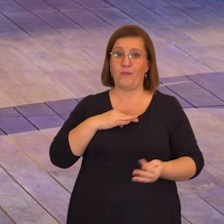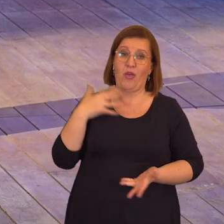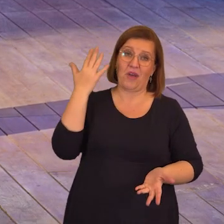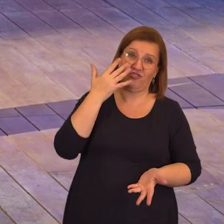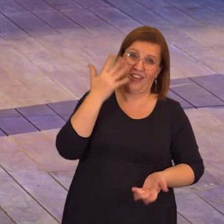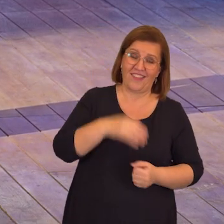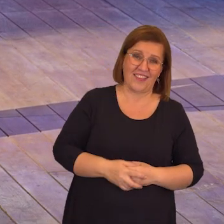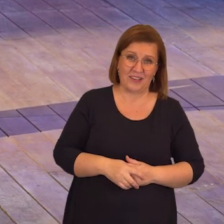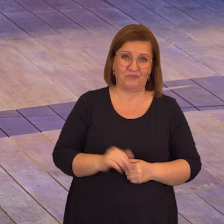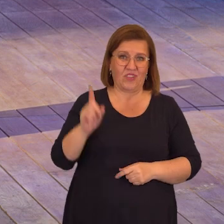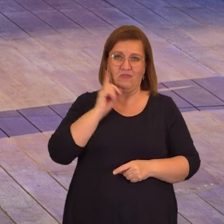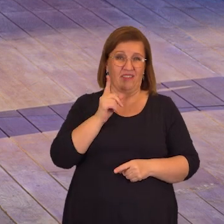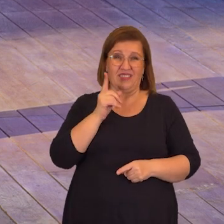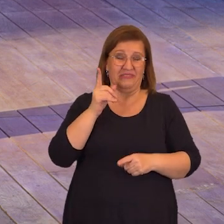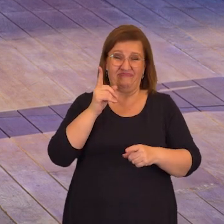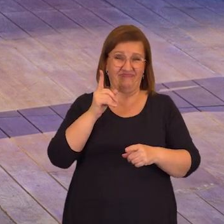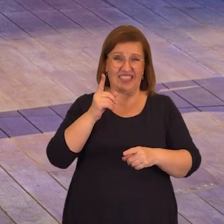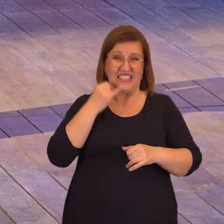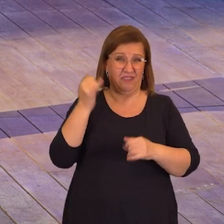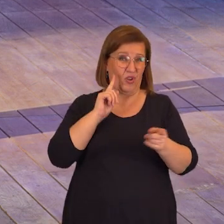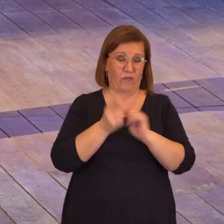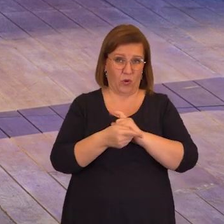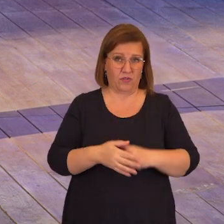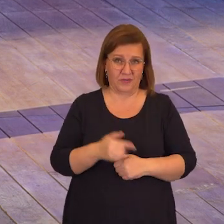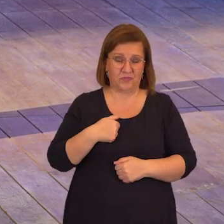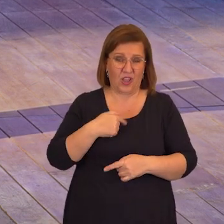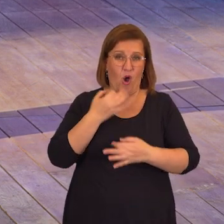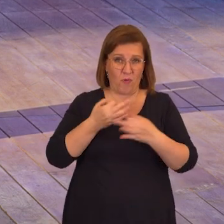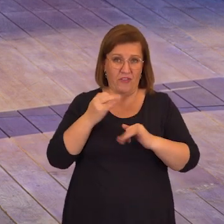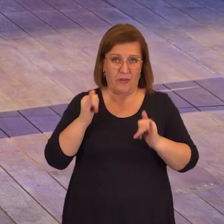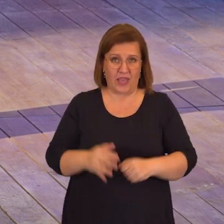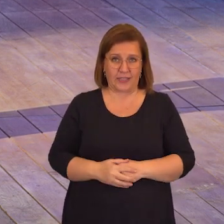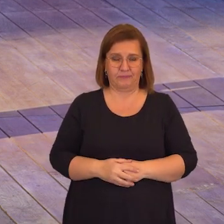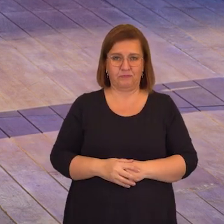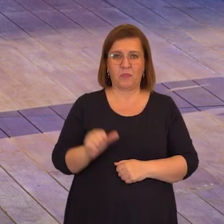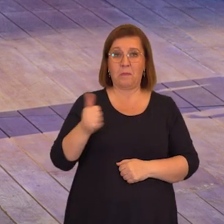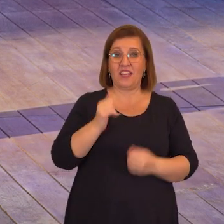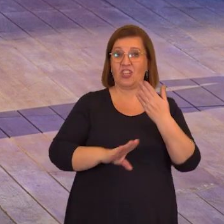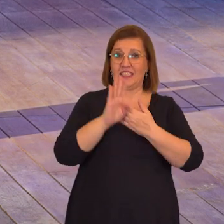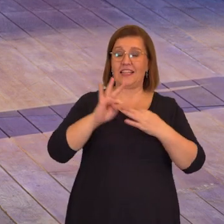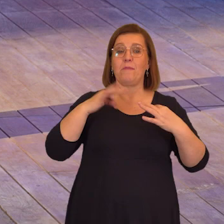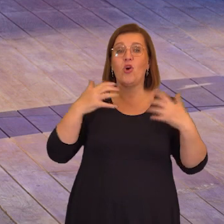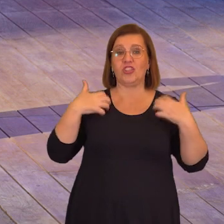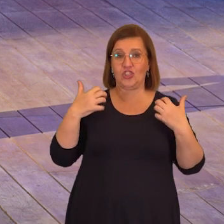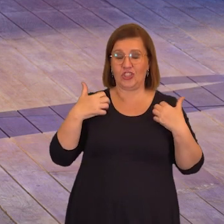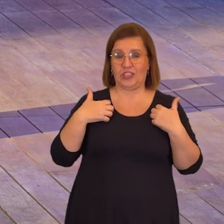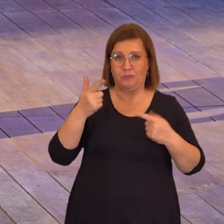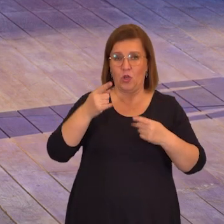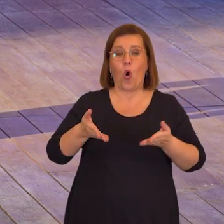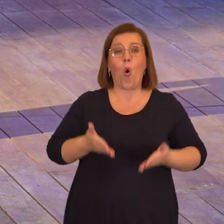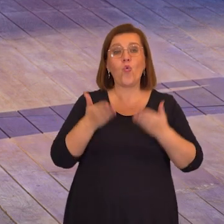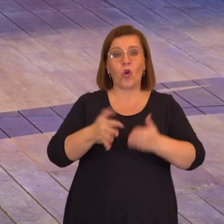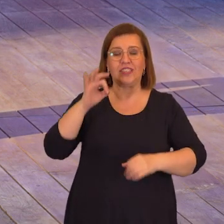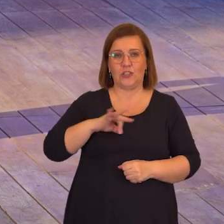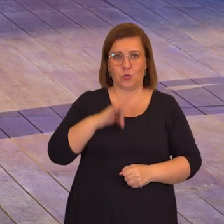wyglądało, ale zazwyczaj zupełnie inaczej. Teraz powiem wam jak. Scenka rodzajowa z życia mojej rodziny, urodziny córki. Trzy